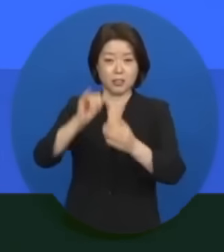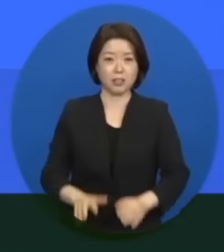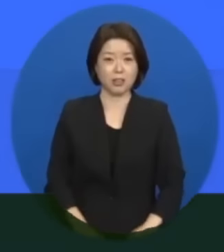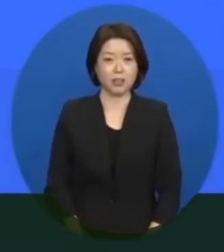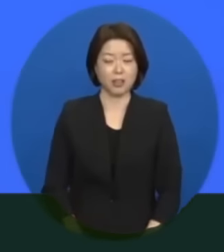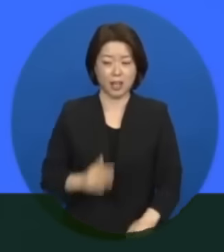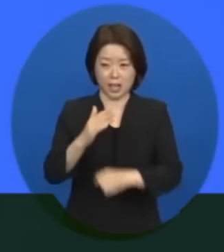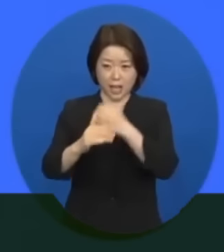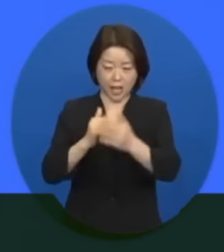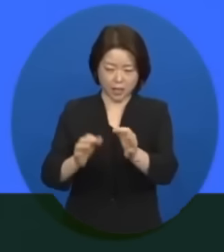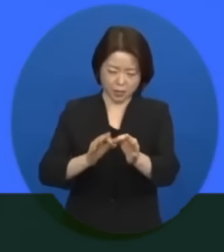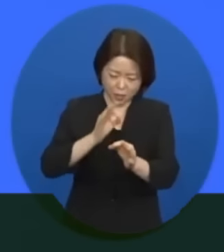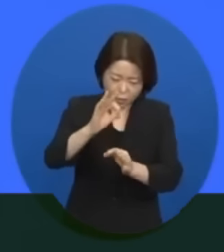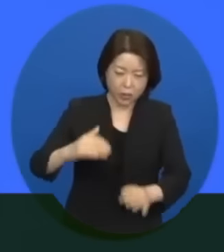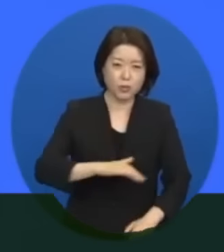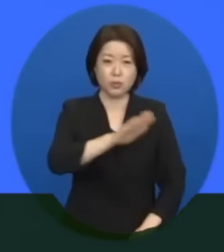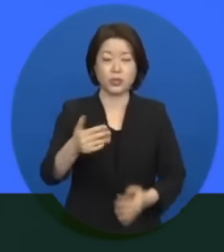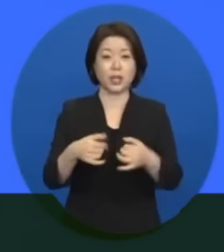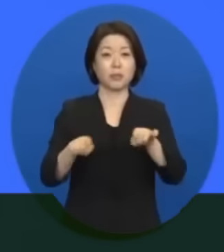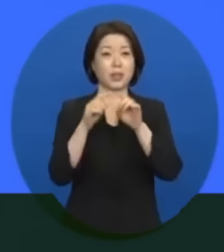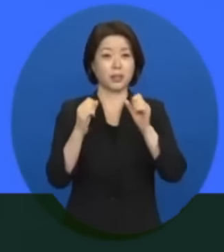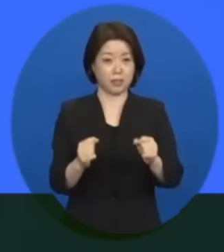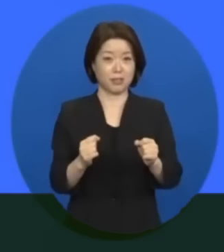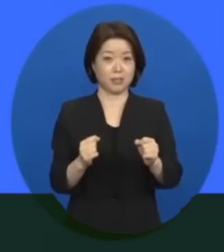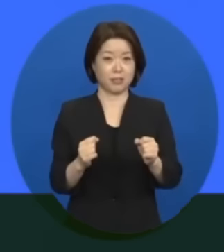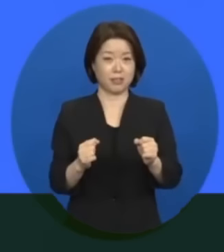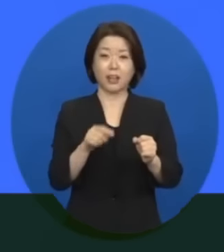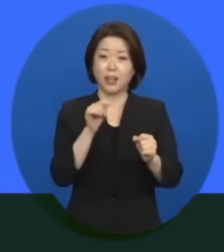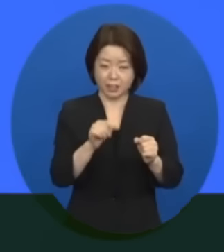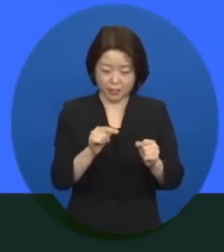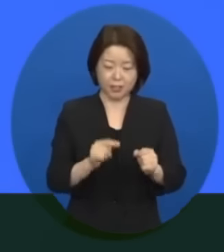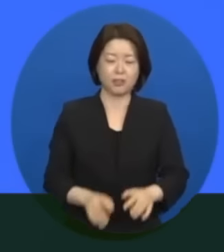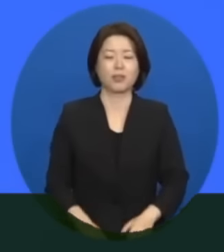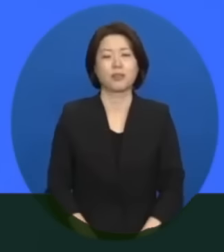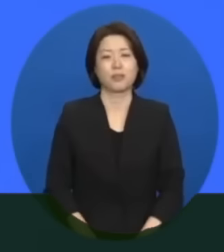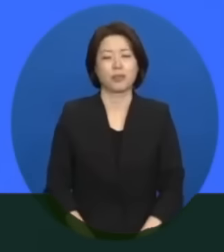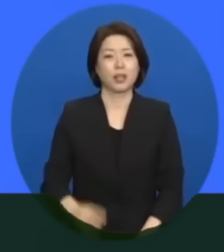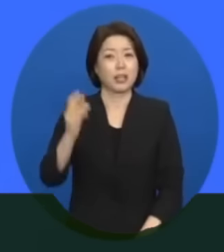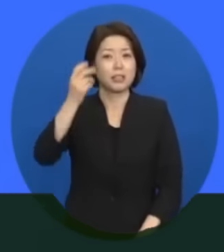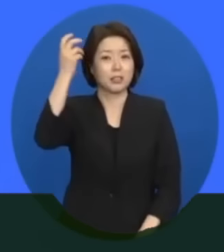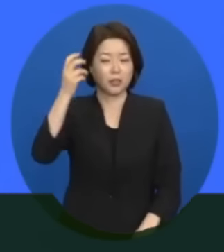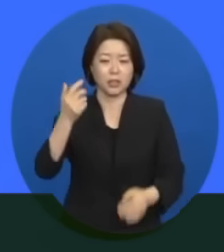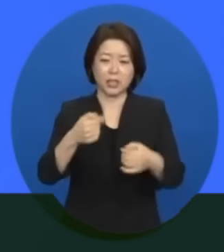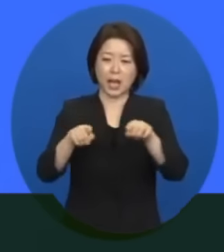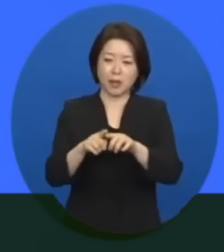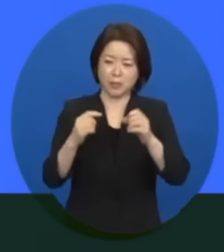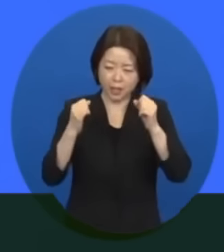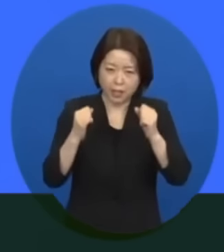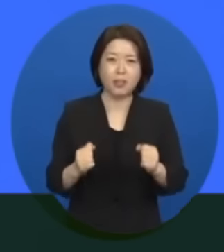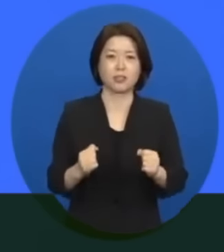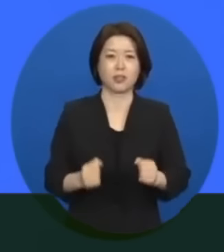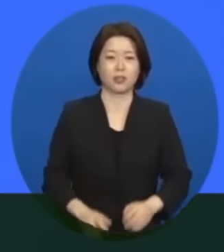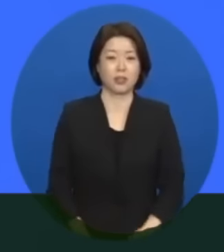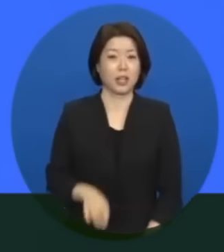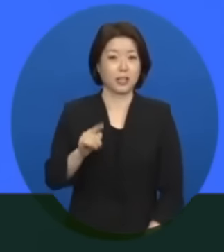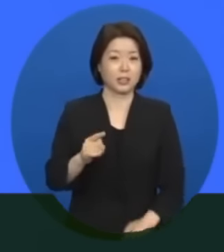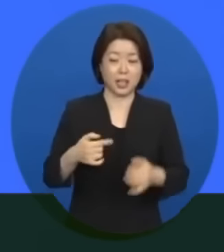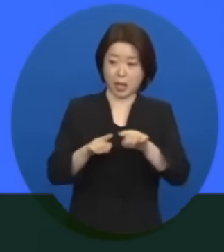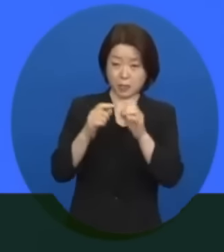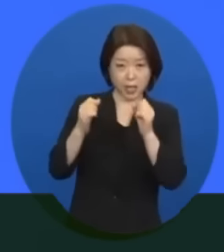영원히 우리와 함께 하신다고 그 성령님이 어 함께 하신다는 것입니다 놀라운 것이 그 성령님이 함께